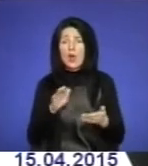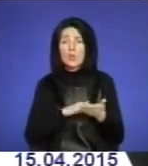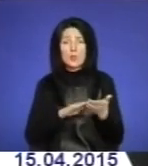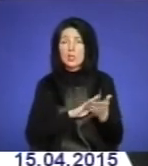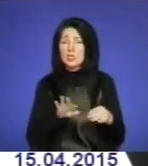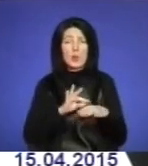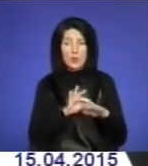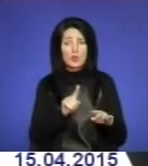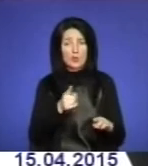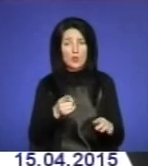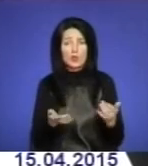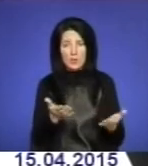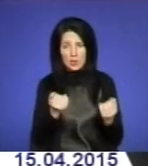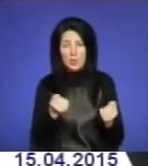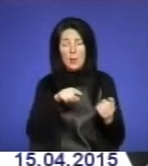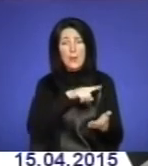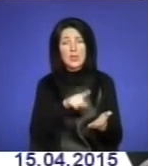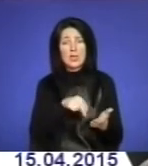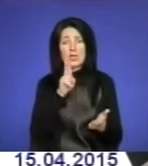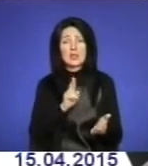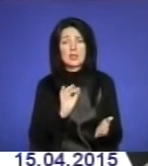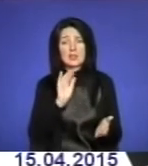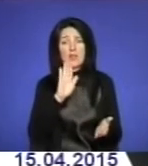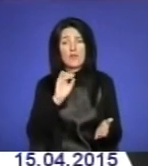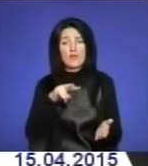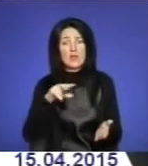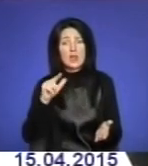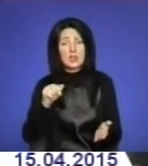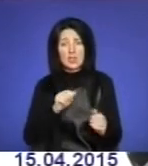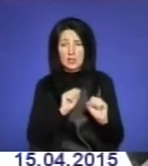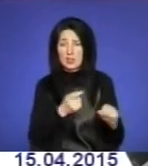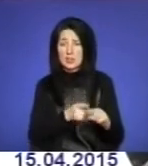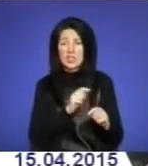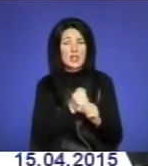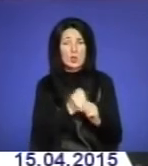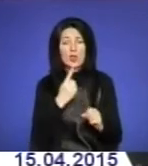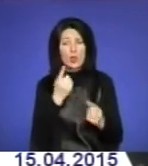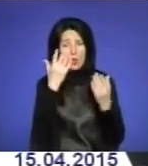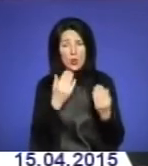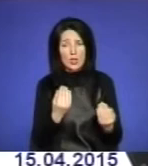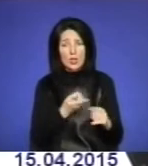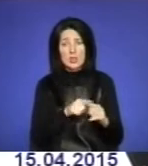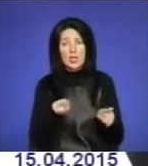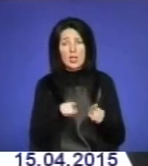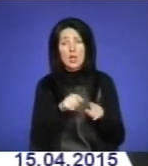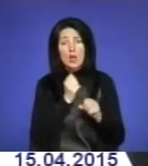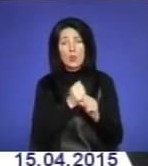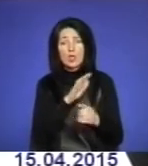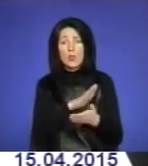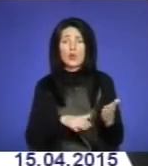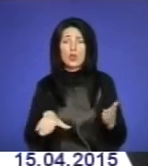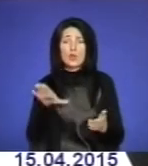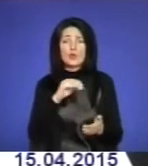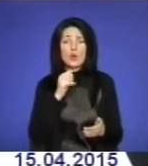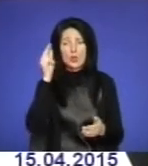взяти саме питання цивільного захисту, то це не робота одного дня, це така планомірна робота протягом цілого навчального року. Це